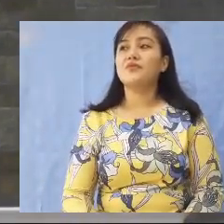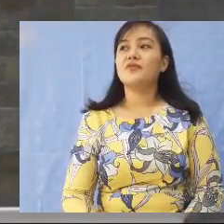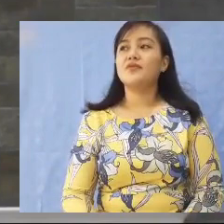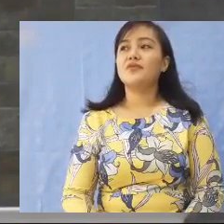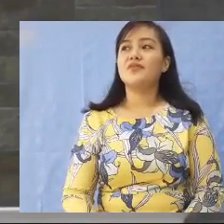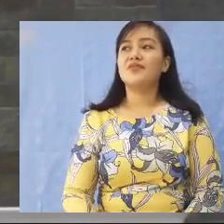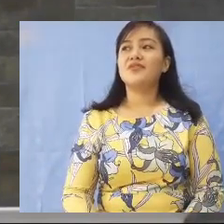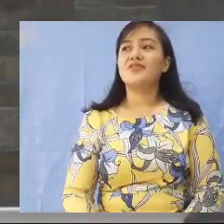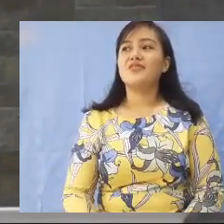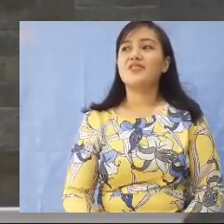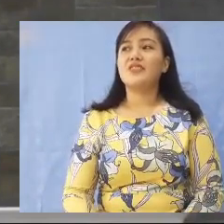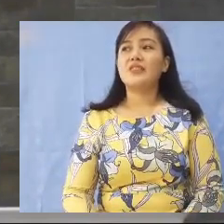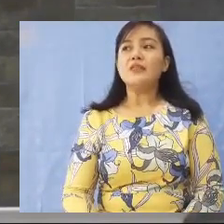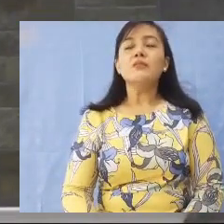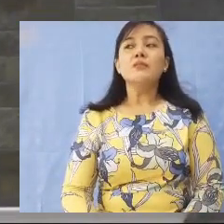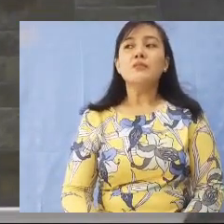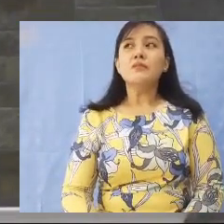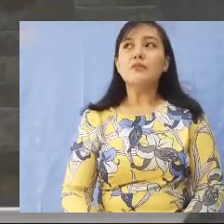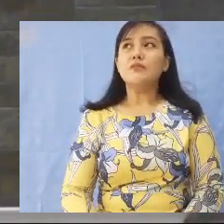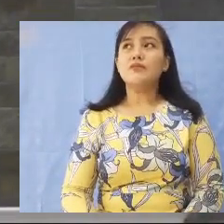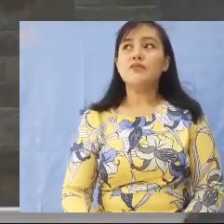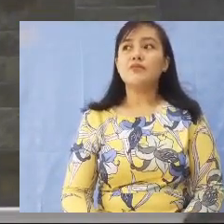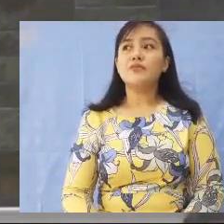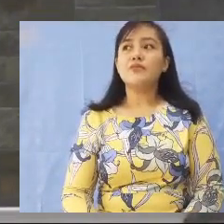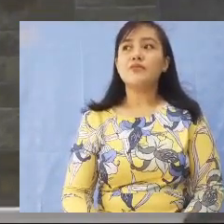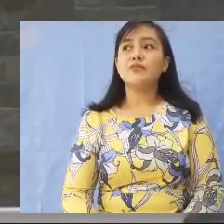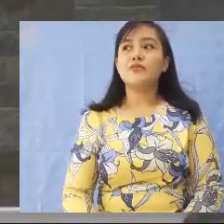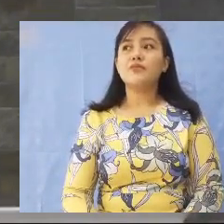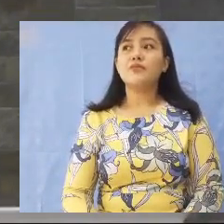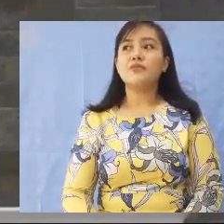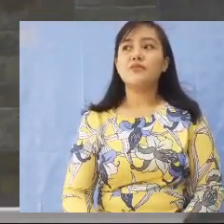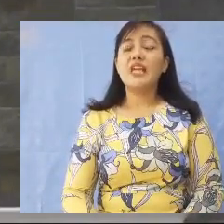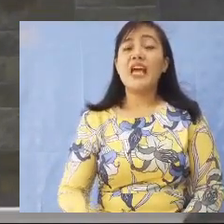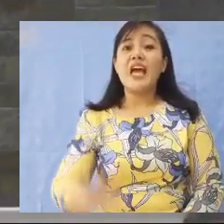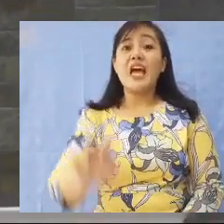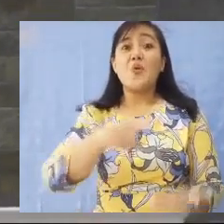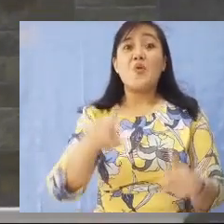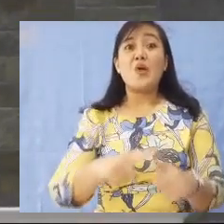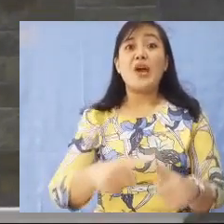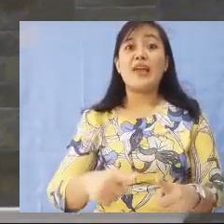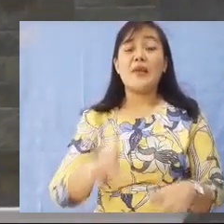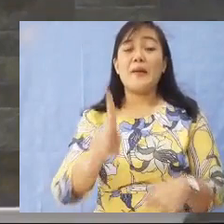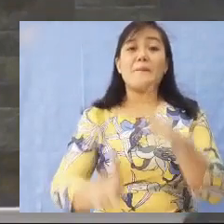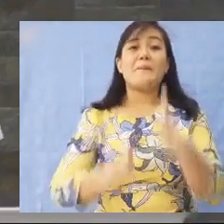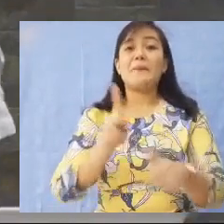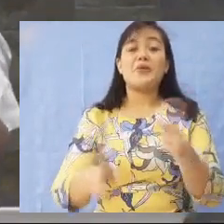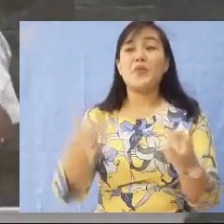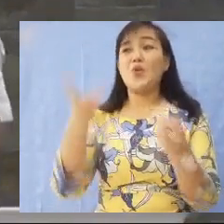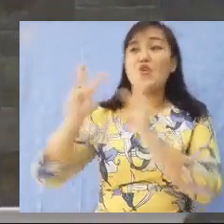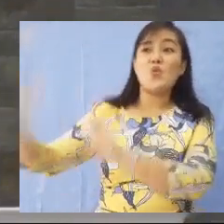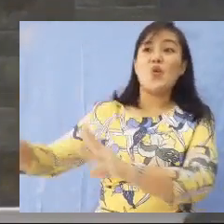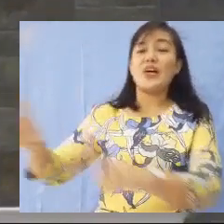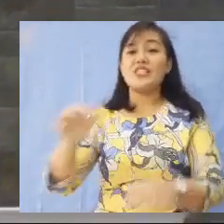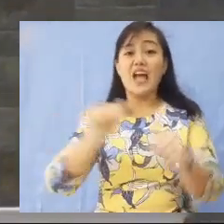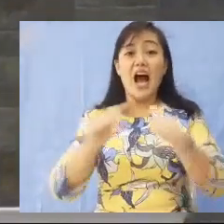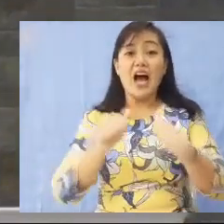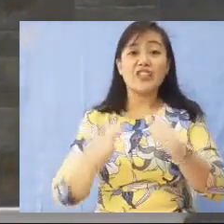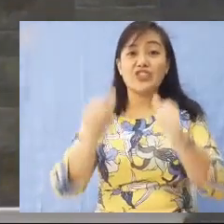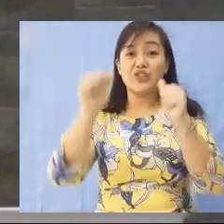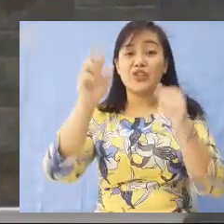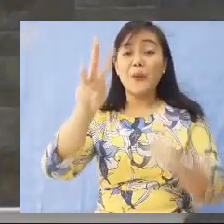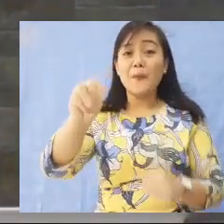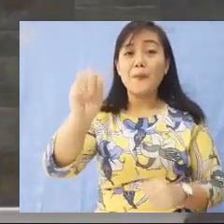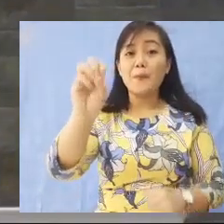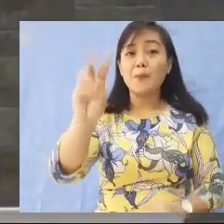Ali, oh, habang nanonood dyan, sumusuntok din eh. Kaya huwag kang tatabi sa kanila pag nanonood ng boxing. Kawawa ka!